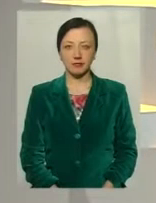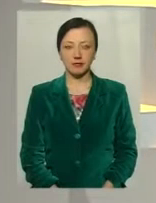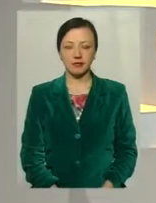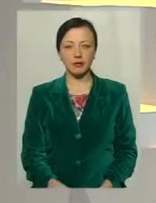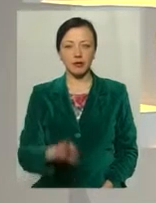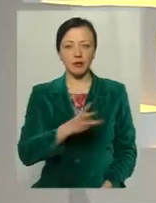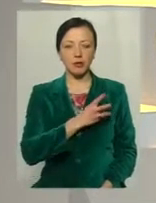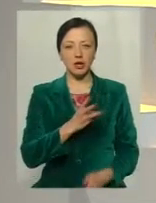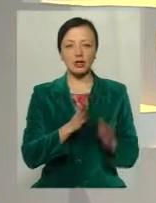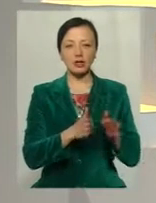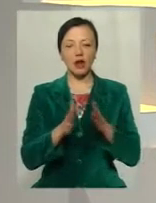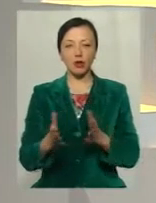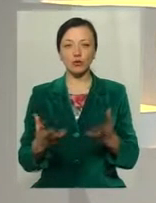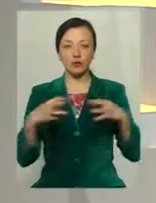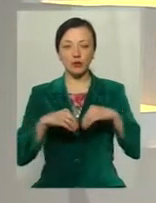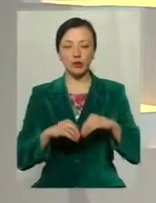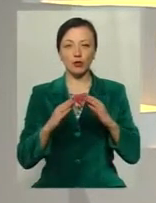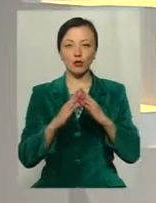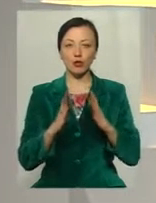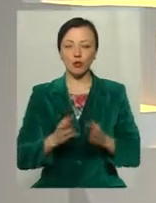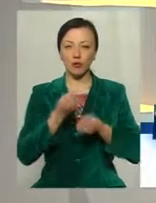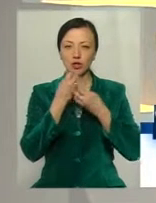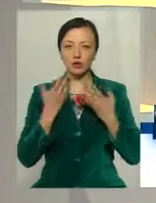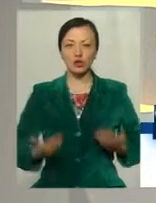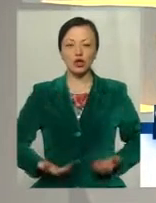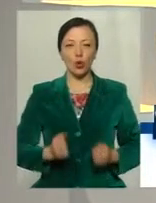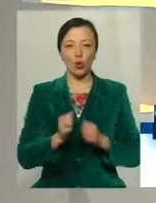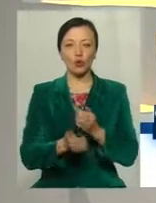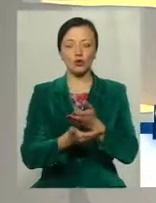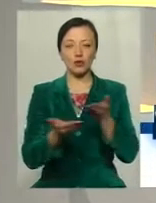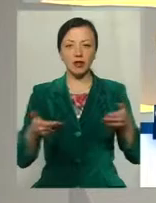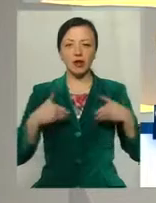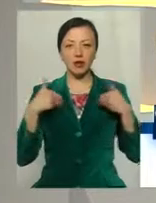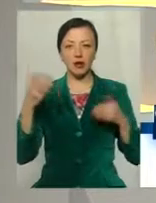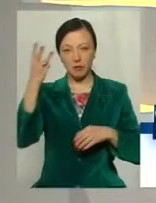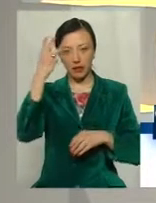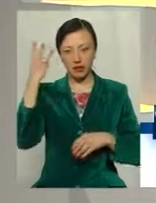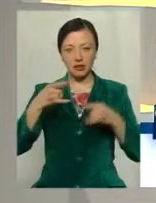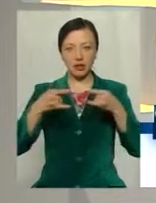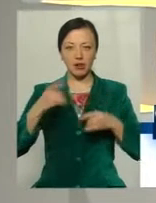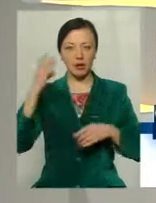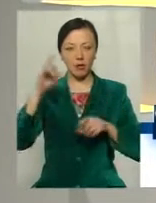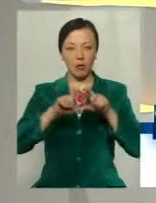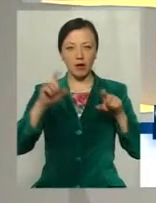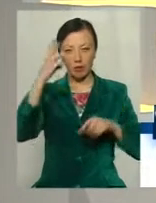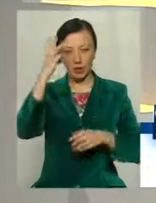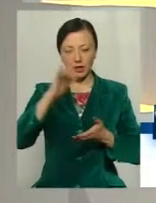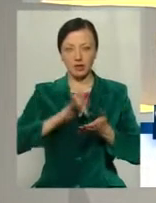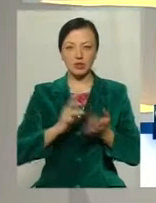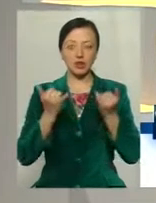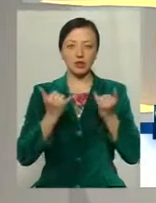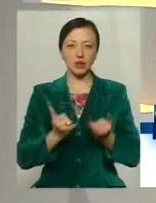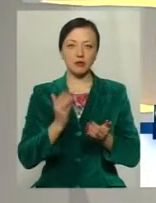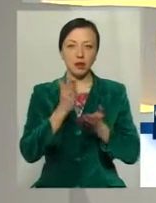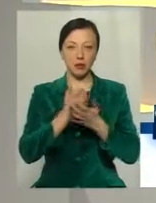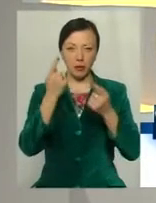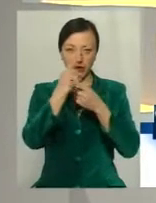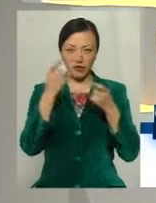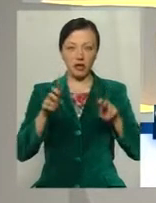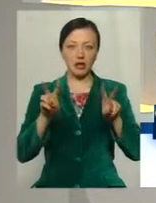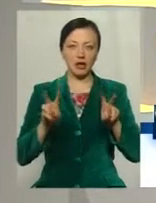Із побажаннями злагоди у нашому спільному домі та позитиву у житті кожного вас вітає Хмельницька телекомпанія «Поділля Центр». На часі в прямому